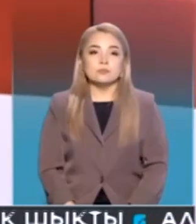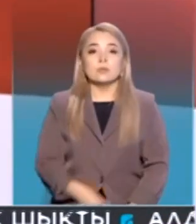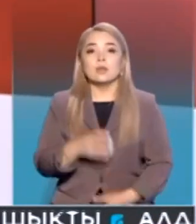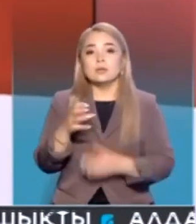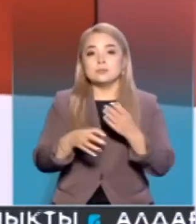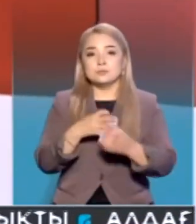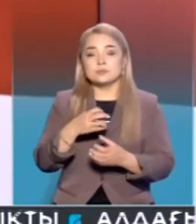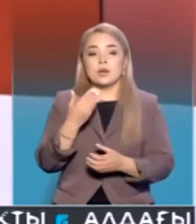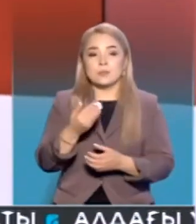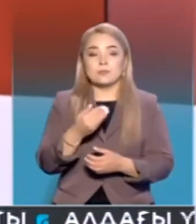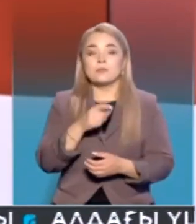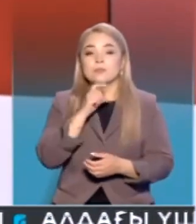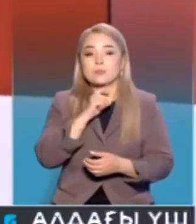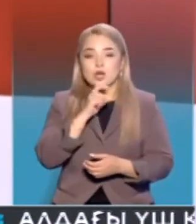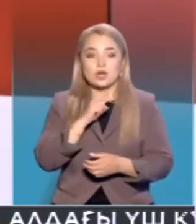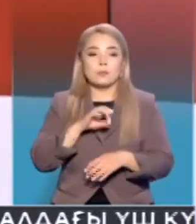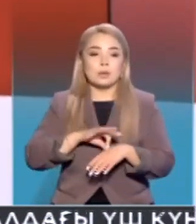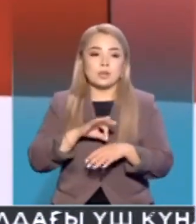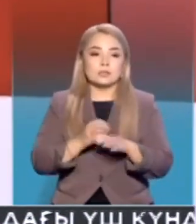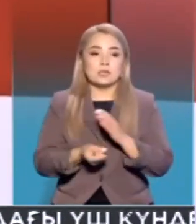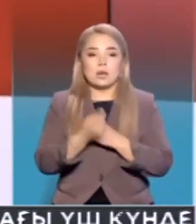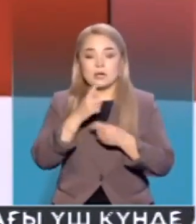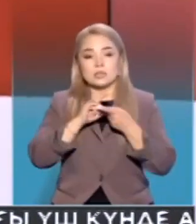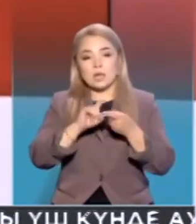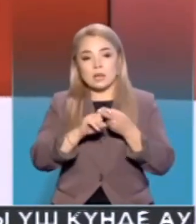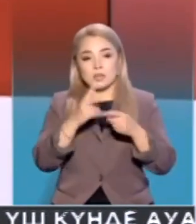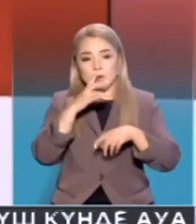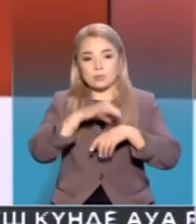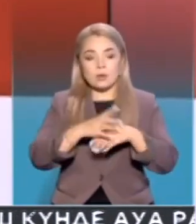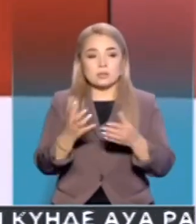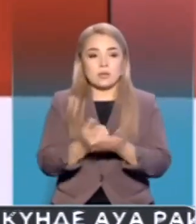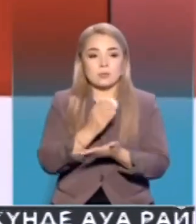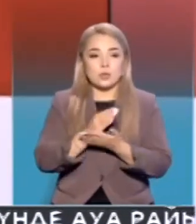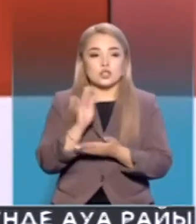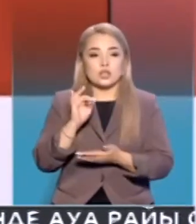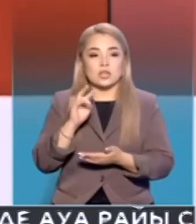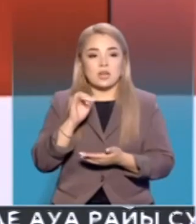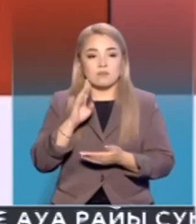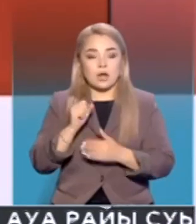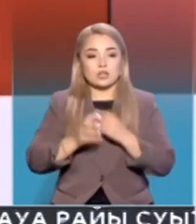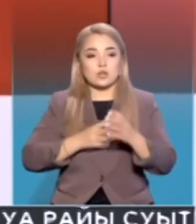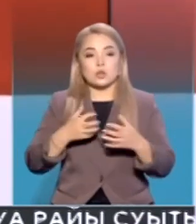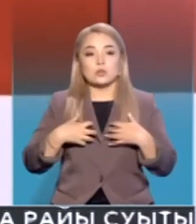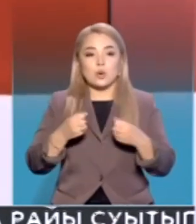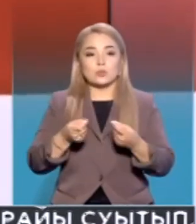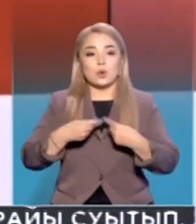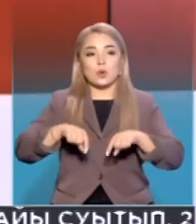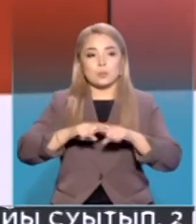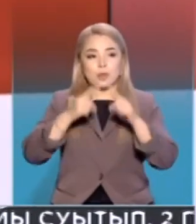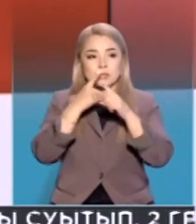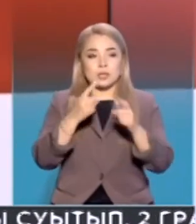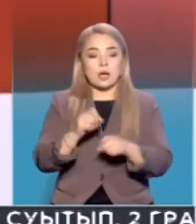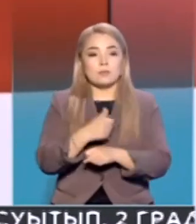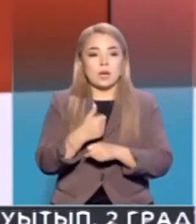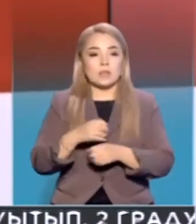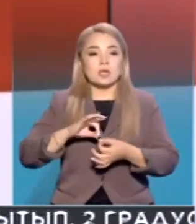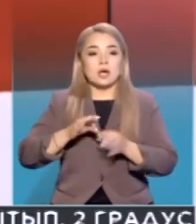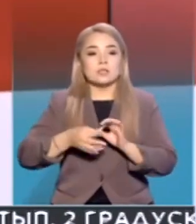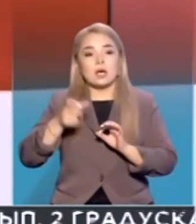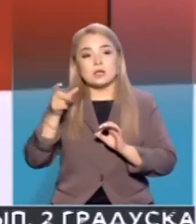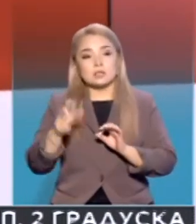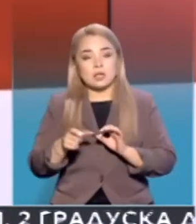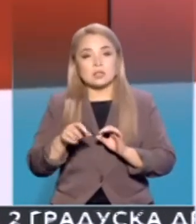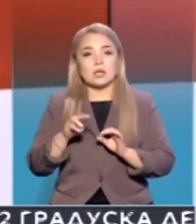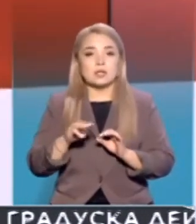Әлемде маймыл шешек анықталған елдер саны 15-ке жетті. Мұны Женевада өткен конференцияда дүниежүзілік денсаулық сақтау ұйымының бас хатшысы